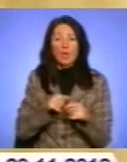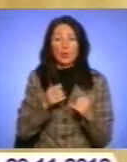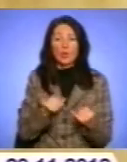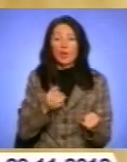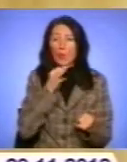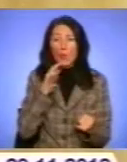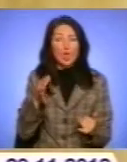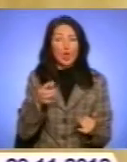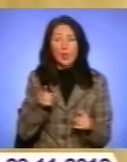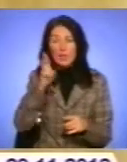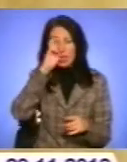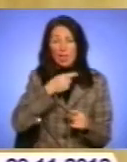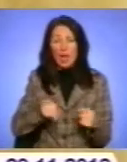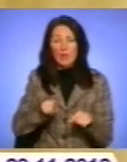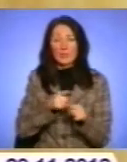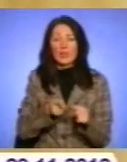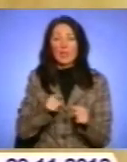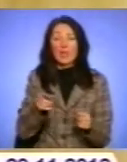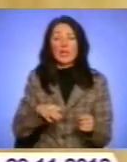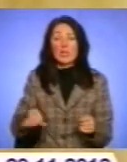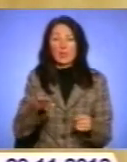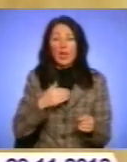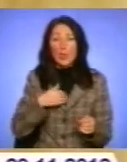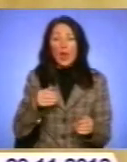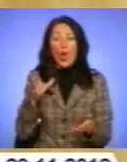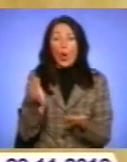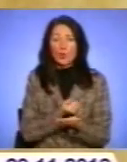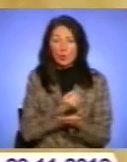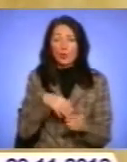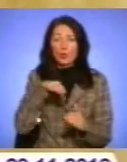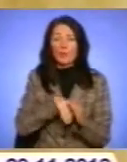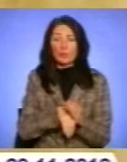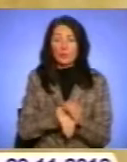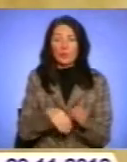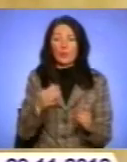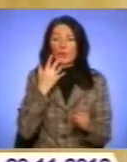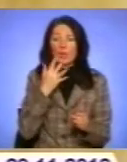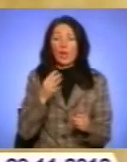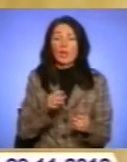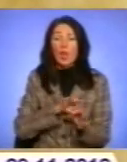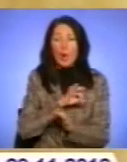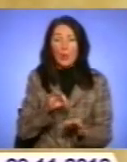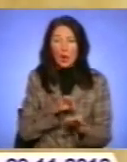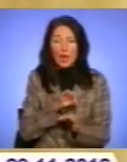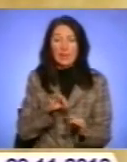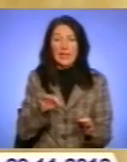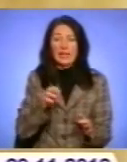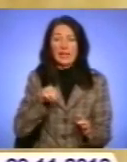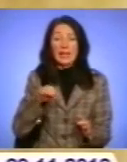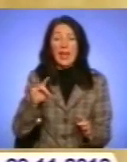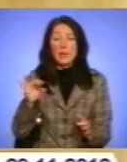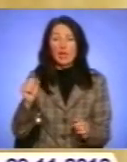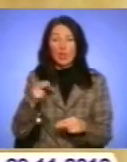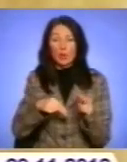ми успішно впроваджуємо національний проєкт «ЛНГ-термінал», будівництво на узбережжі України терміналу з